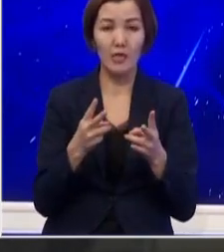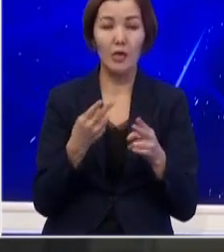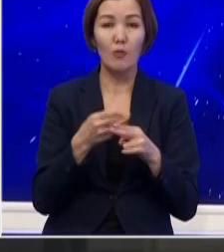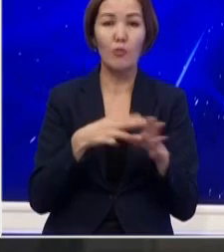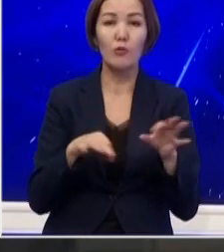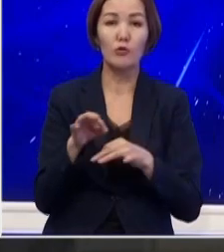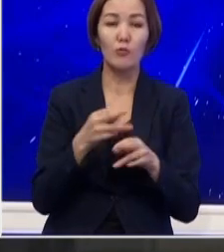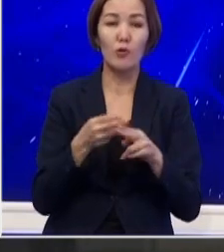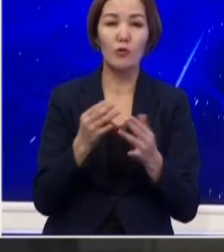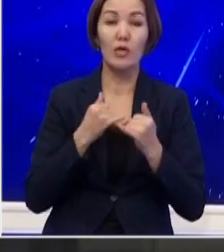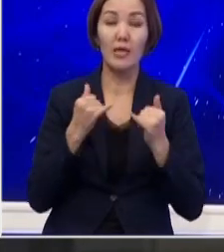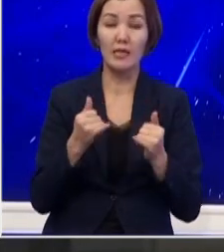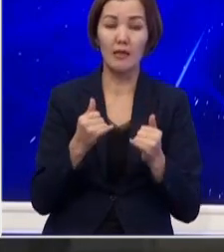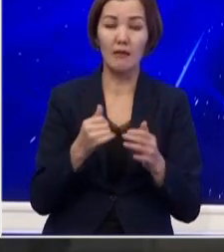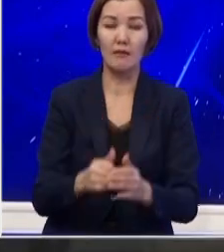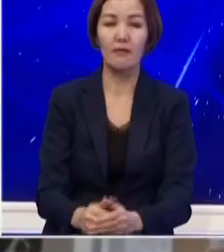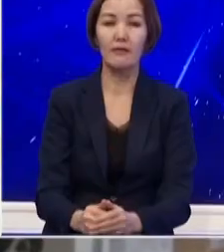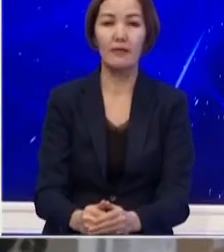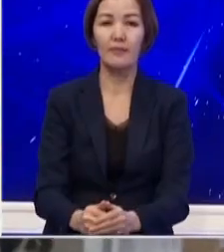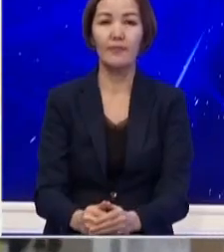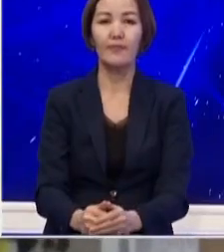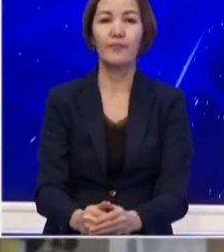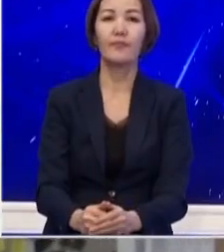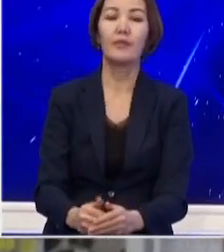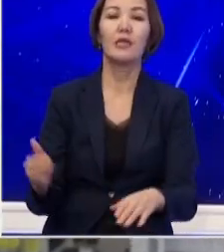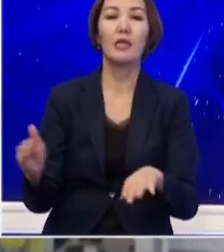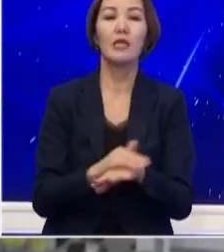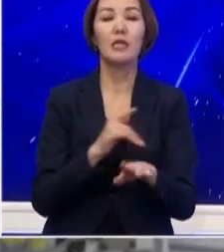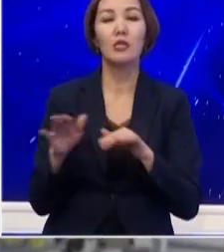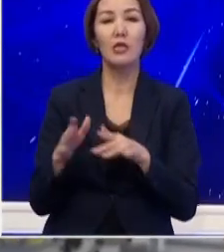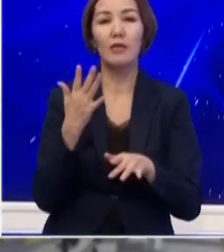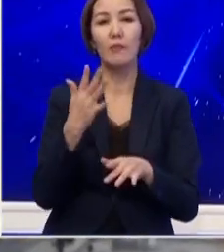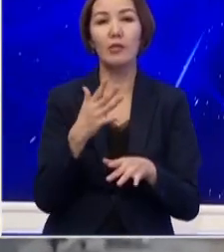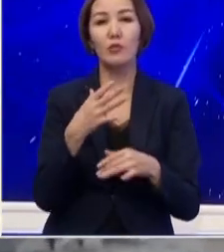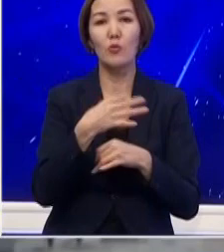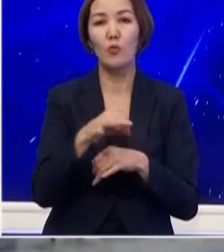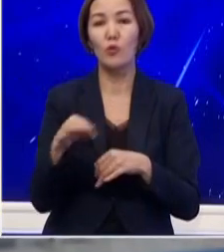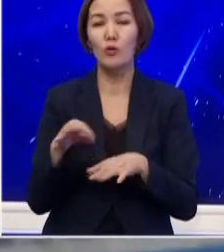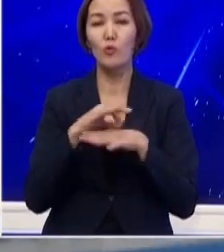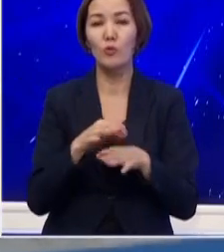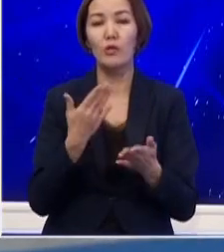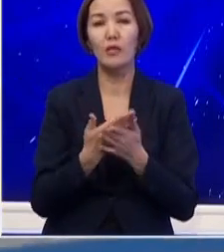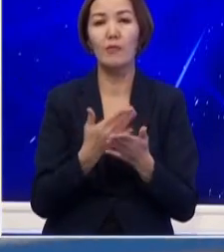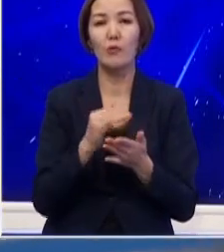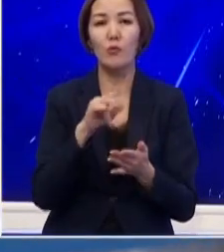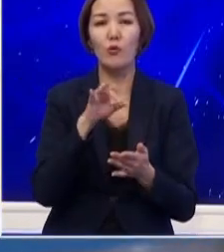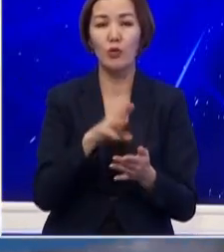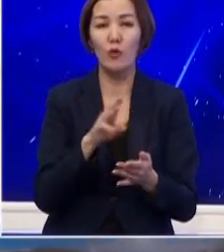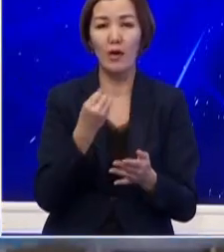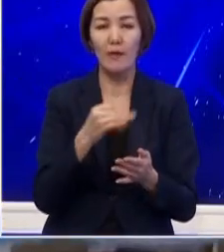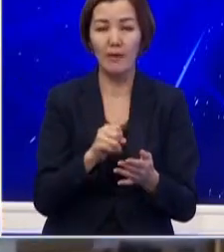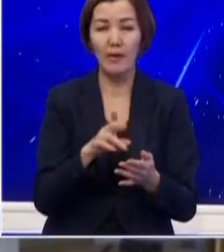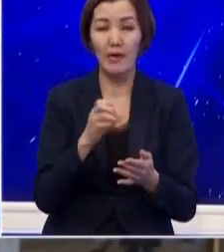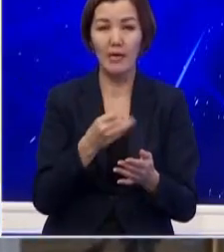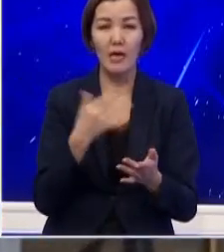жоба осы бағытқа арналған жобалардың бірі болып табылады. Дәл осындай игі шара еліміздің бес өңірінде өтуде. Атап айтсақ, Ұлытау, Абай, Түркістан